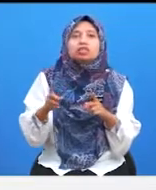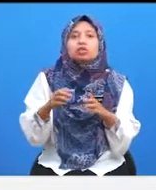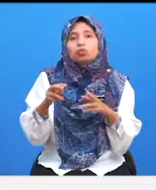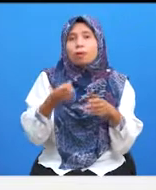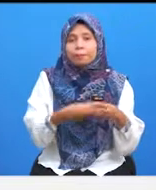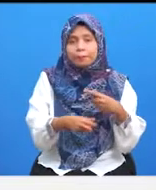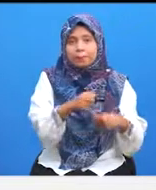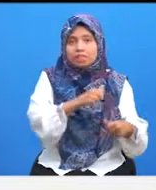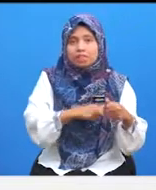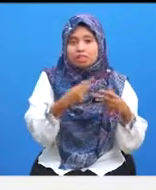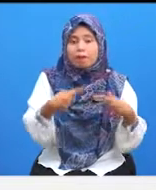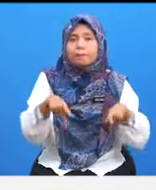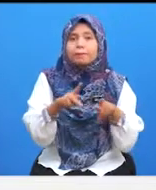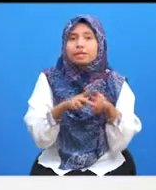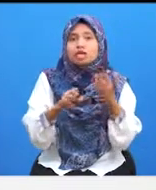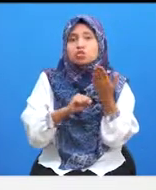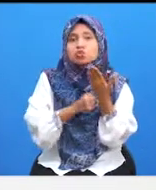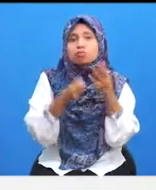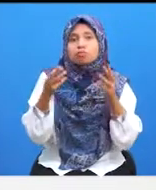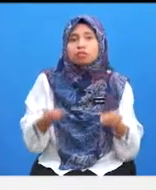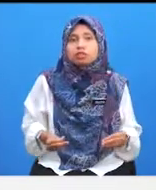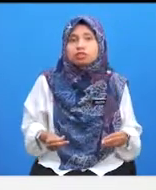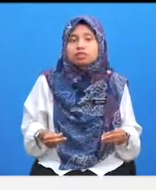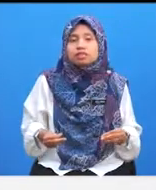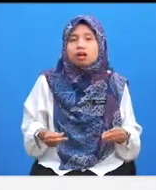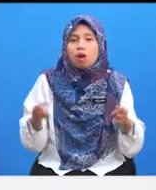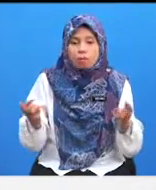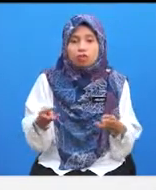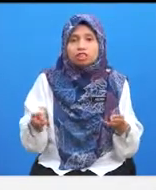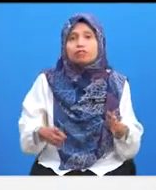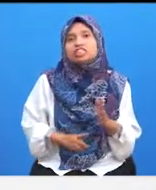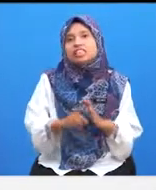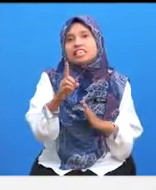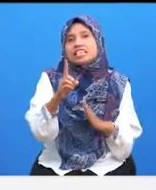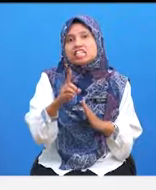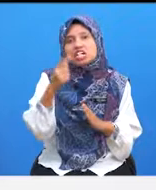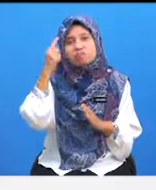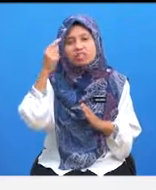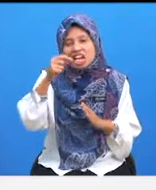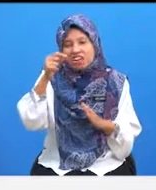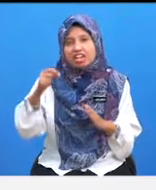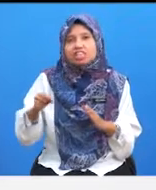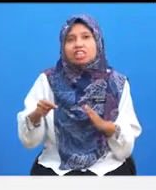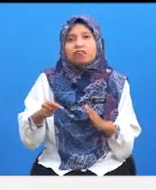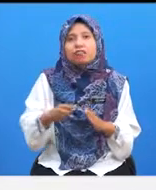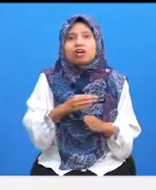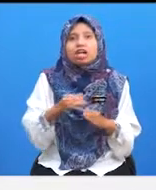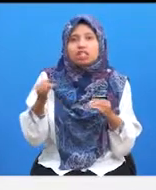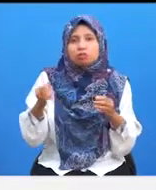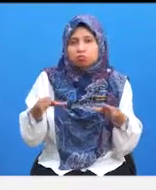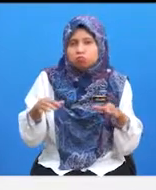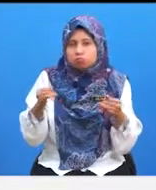memerlukan sumber manusia pekerja yang bermotivasi tinggi kreatif inovasi by displin dan